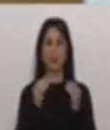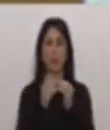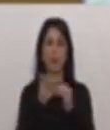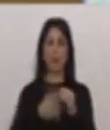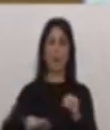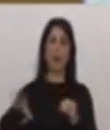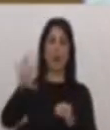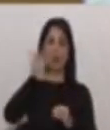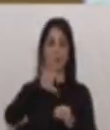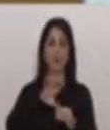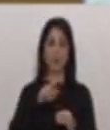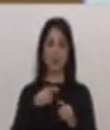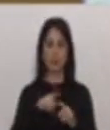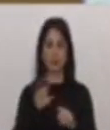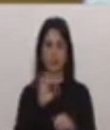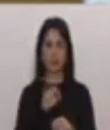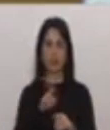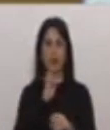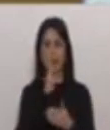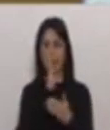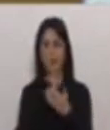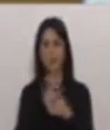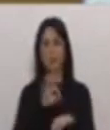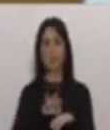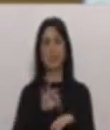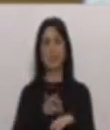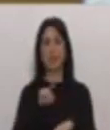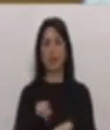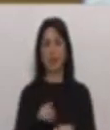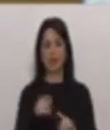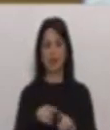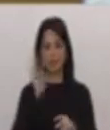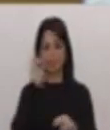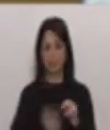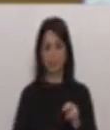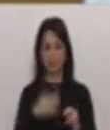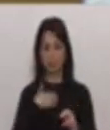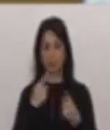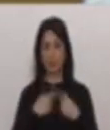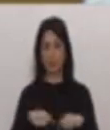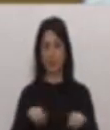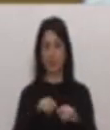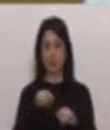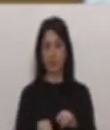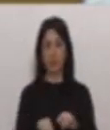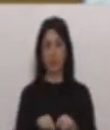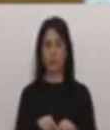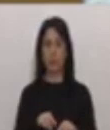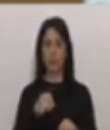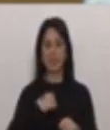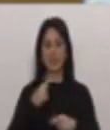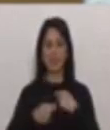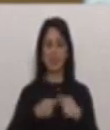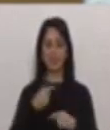ძალისხმევა იმისთვის, რომ ფემიციდი, ხალთა მიმართ ძალადობა ზოგადად ამოიძირკოს ჩვენი საზოგადოებიდან, საშვილიშვილოდ, სადაც